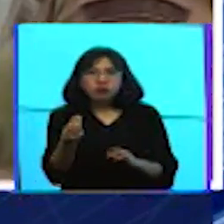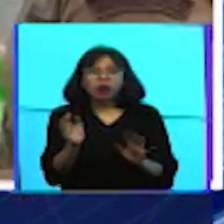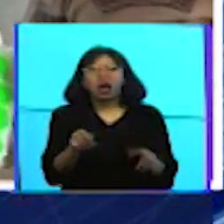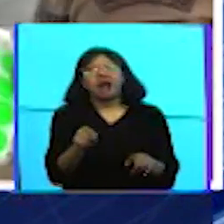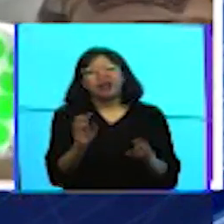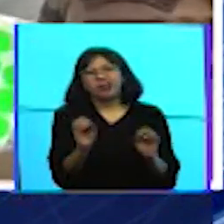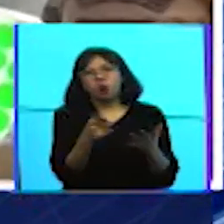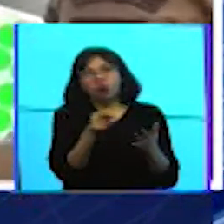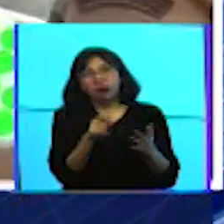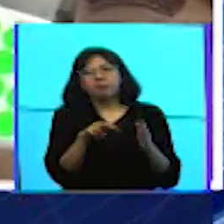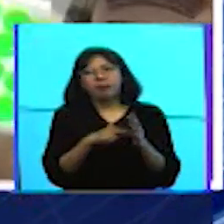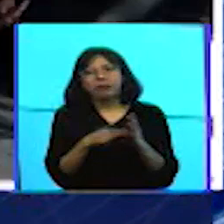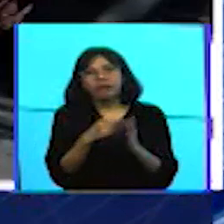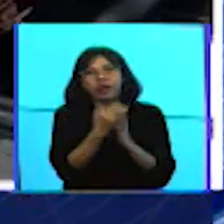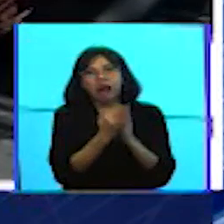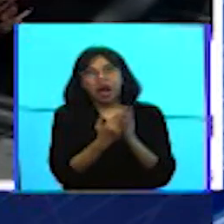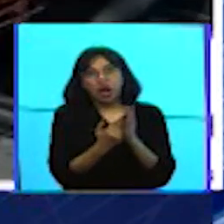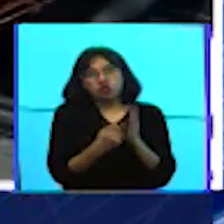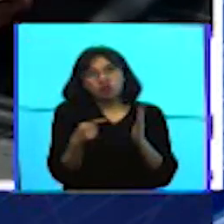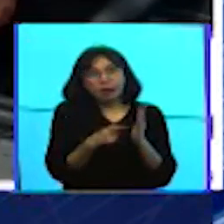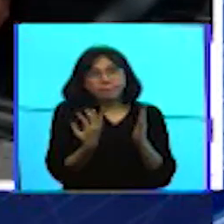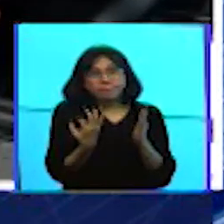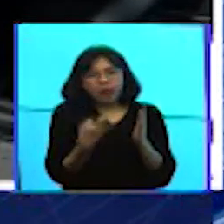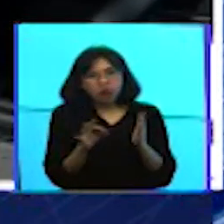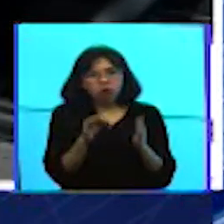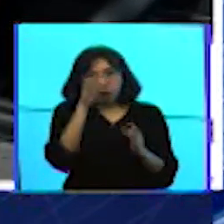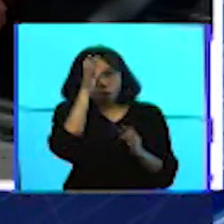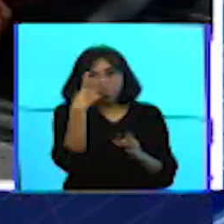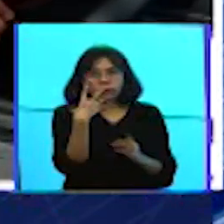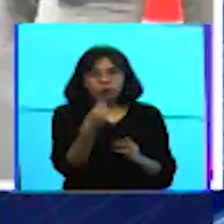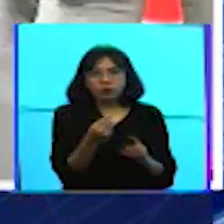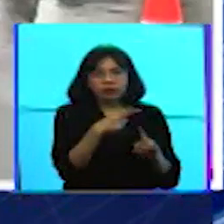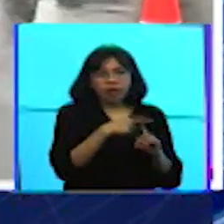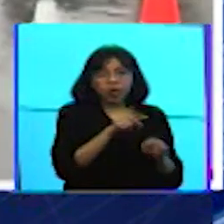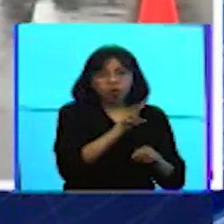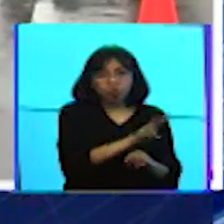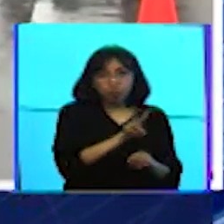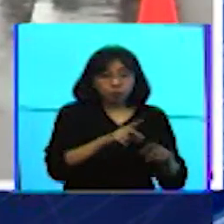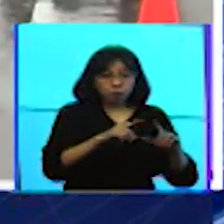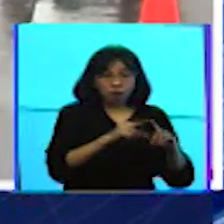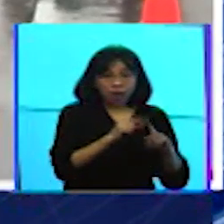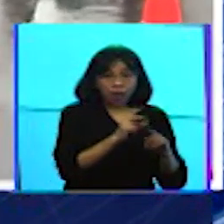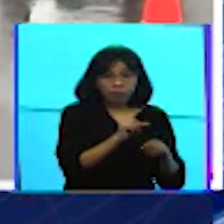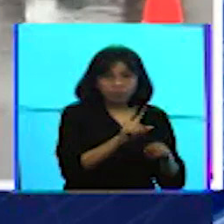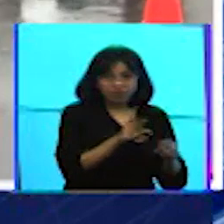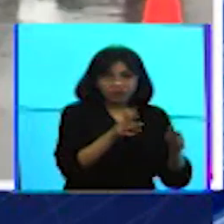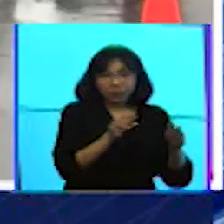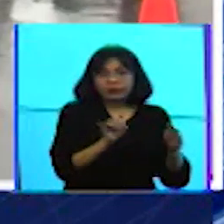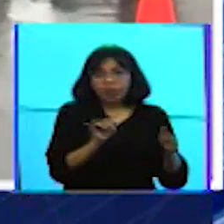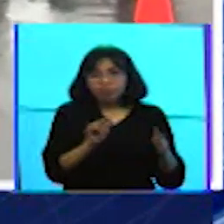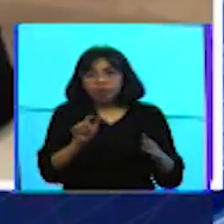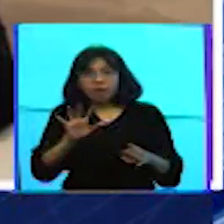dari tanggal 22 April sampai dengan 5 Mei 2021 dan tanggal 18 Mei